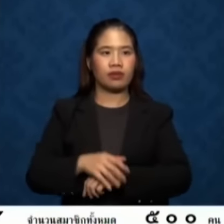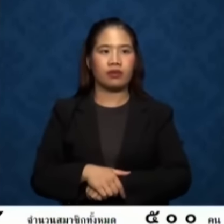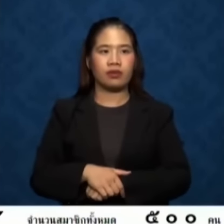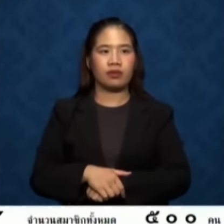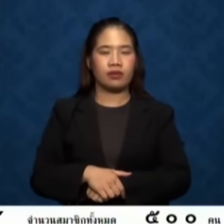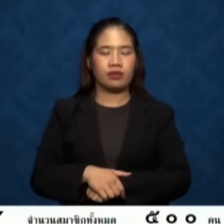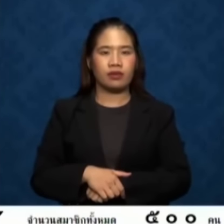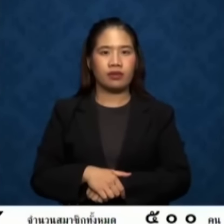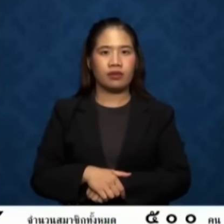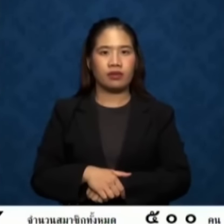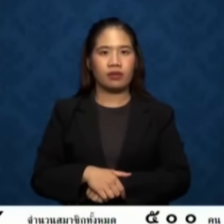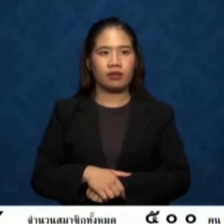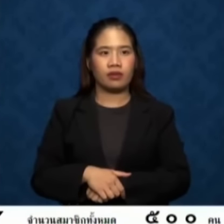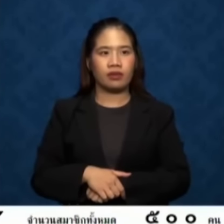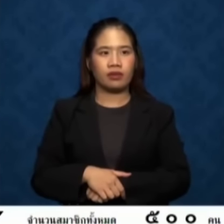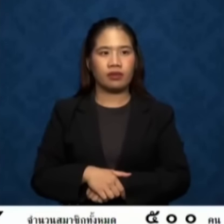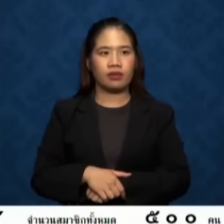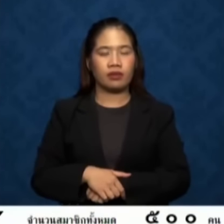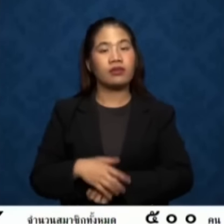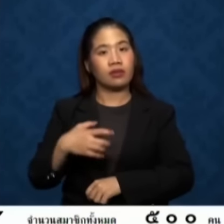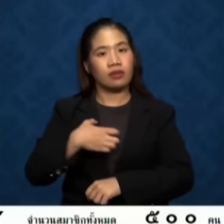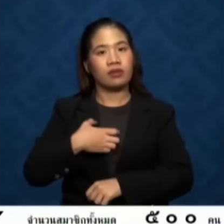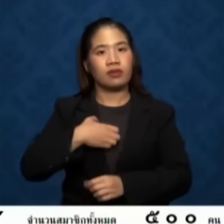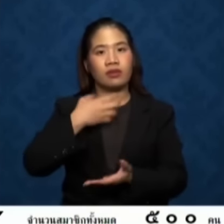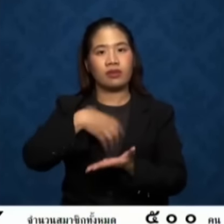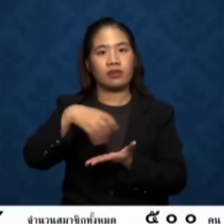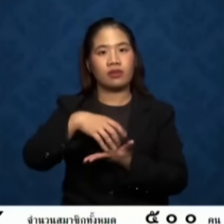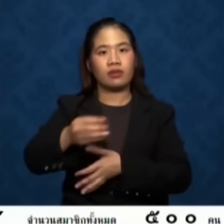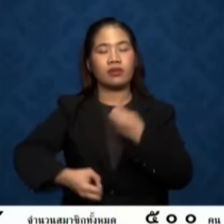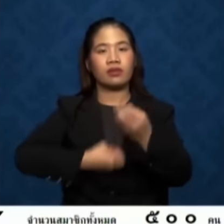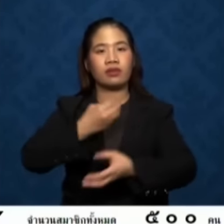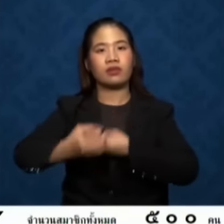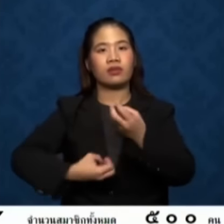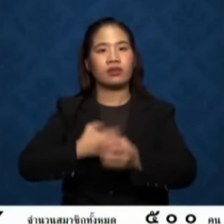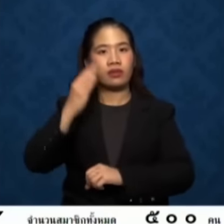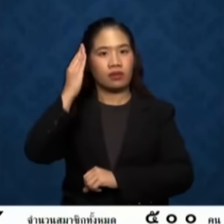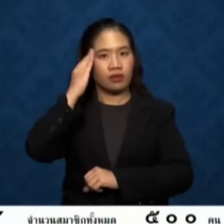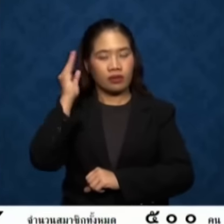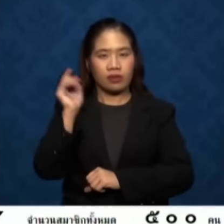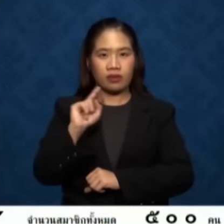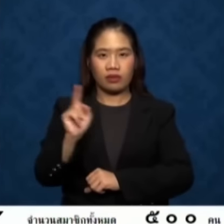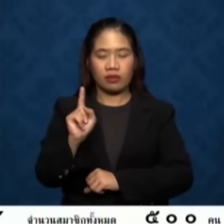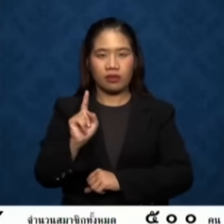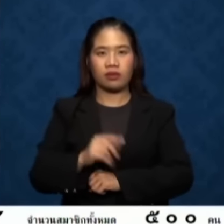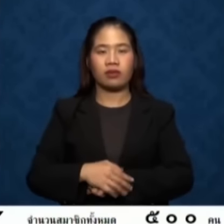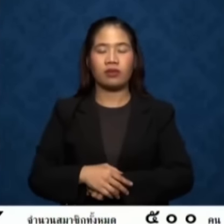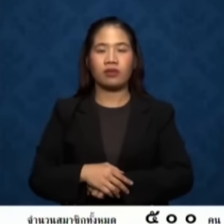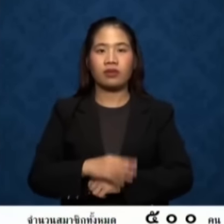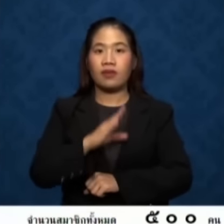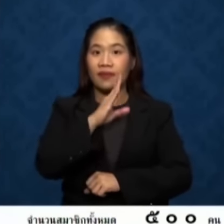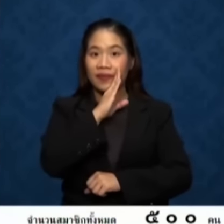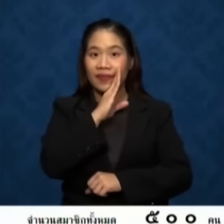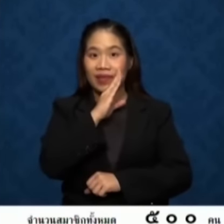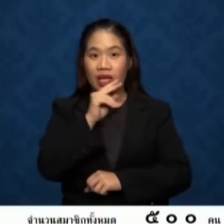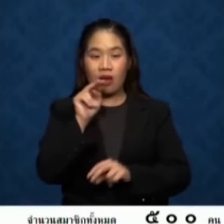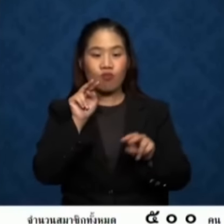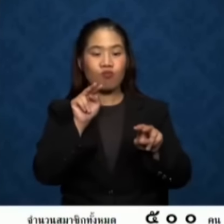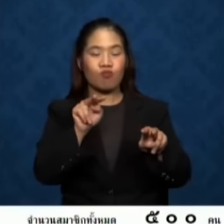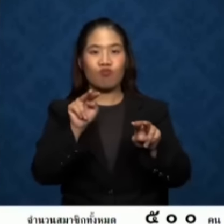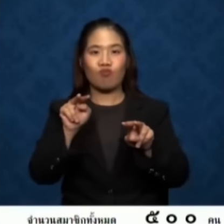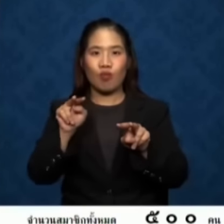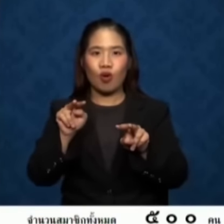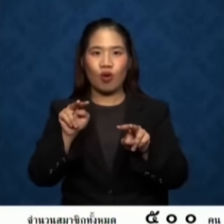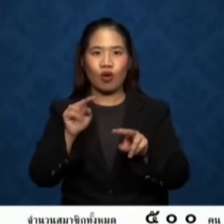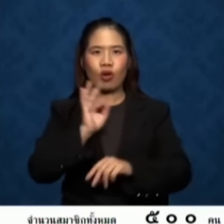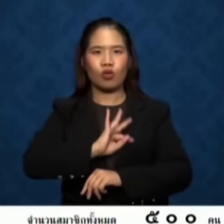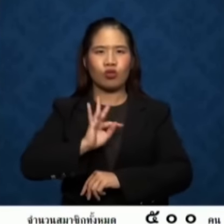อันนี้ก็อยากจะกลับเรียนว่าสิ่งนี้ถ้าท่านมองว่า